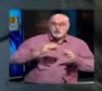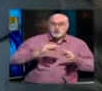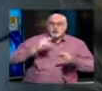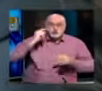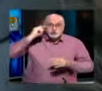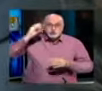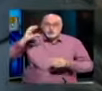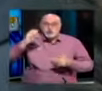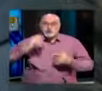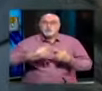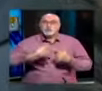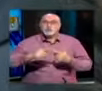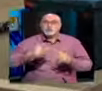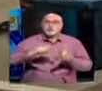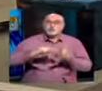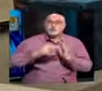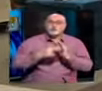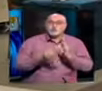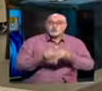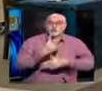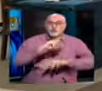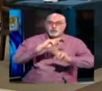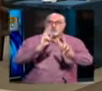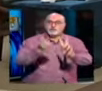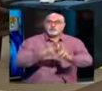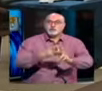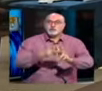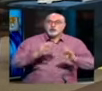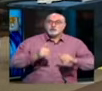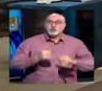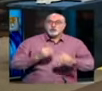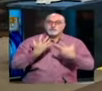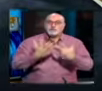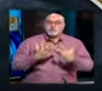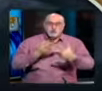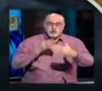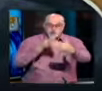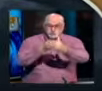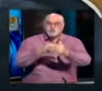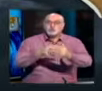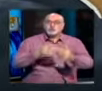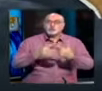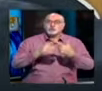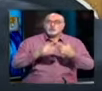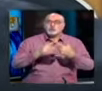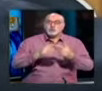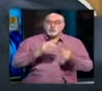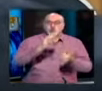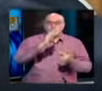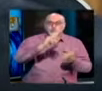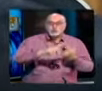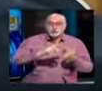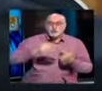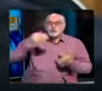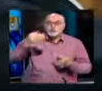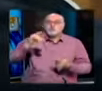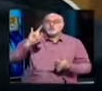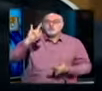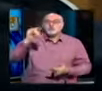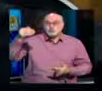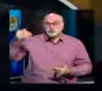لتجسيد مشاريع المدن الجديدة التي تسعى الجزائر لتشييدها ببوكزول لمنيعة وحسيم سعود.